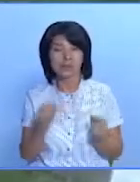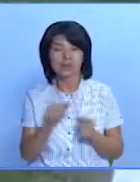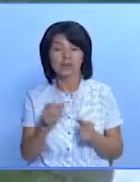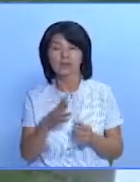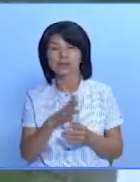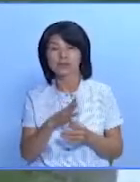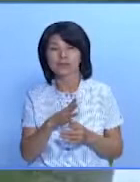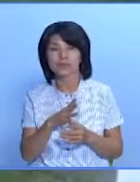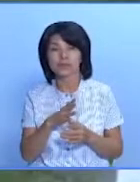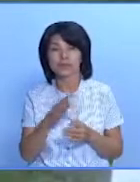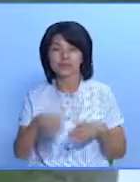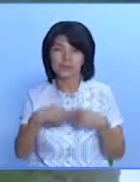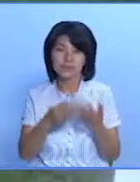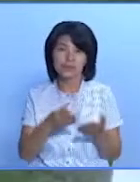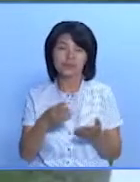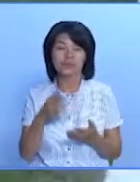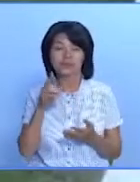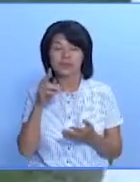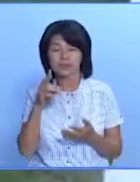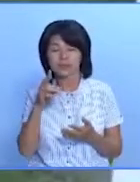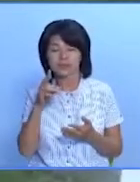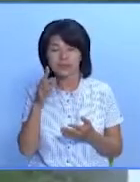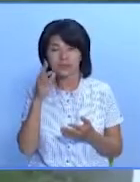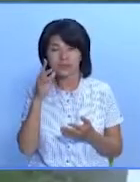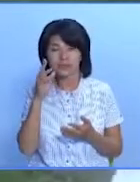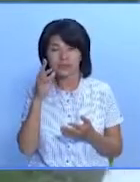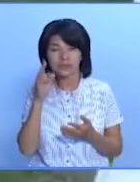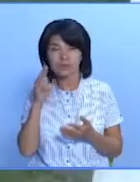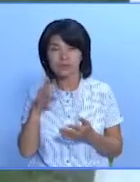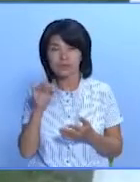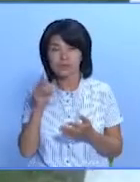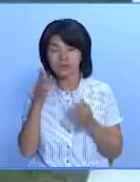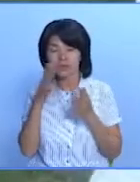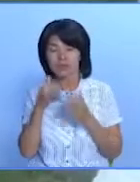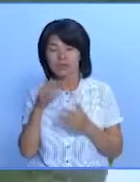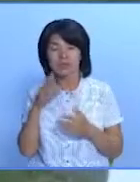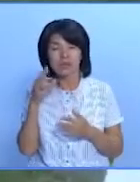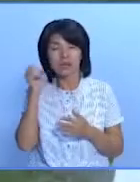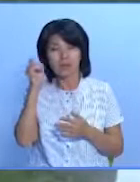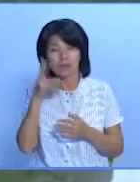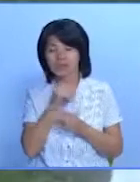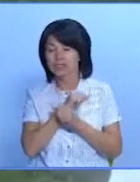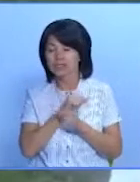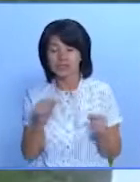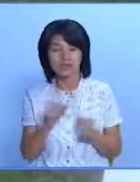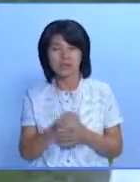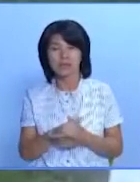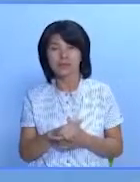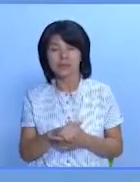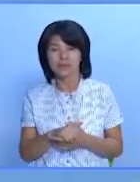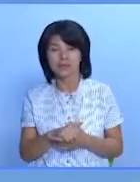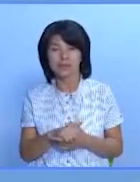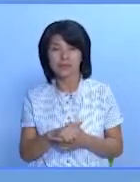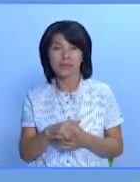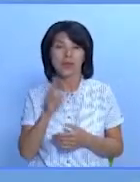поминальные обеды то есть как мы говорим это годовщина 40 дней какого оно ни было форме нельзя давать поменяли на обеды